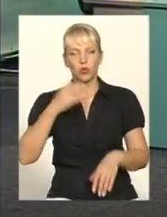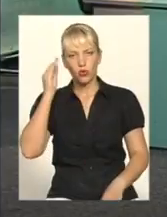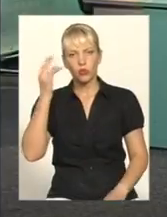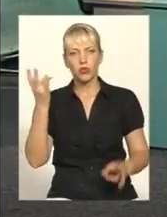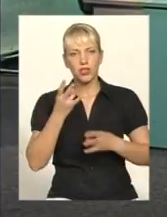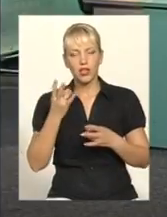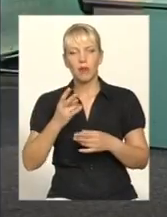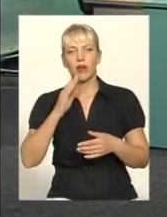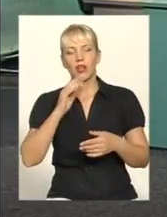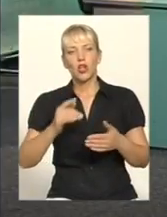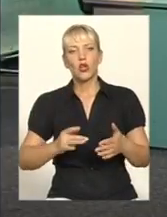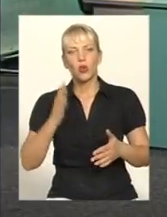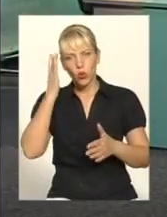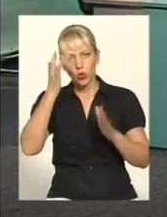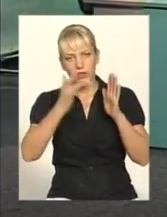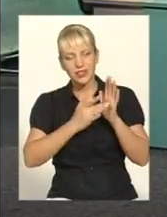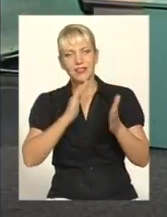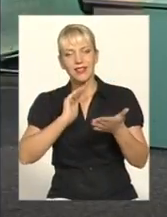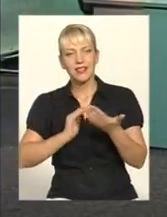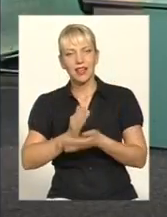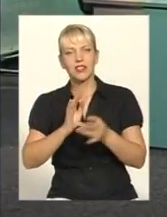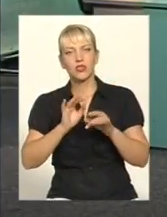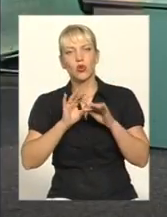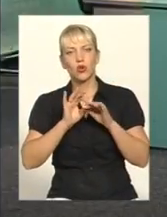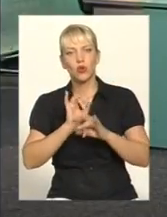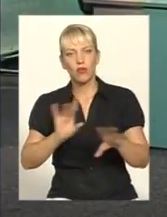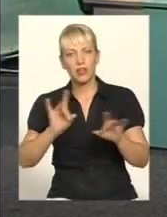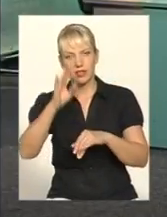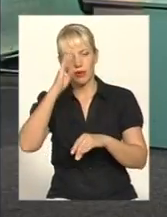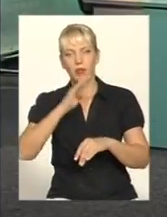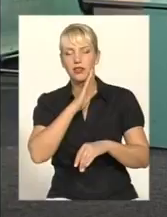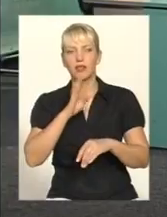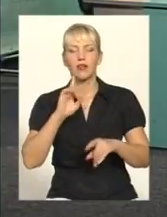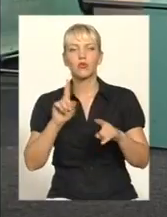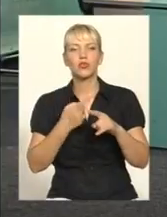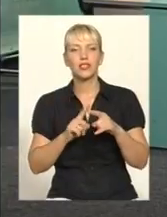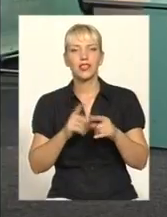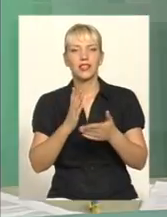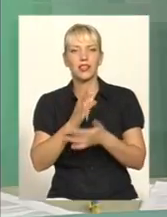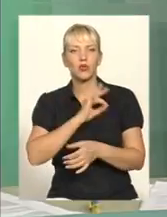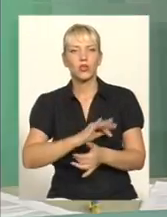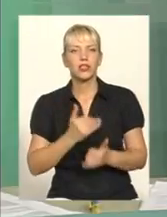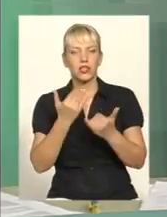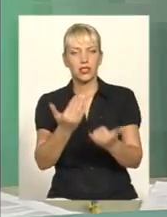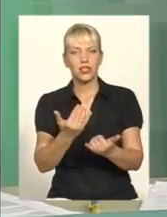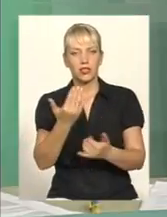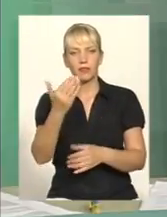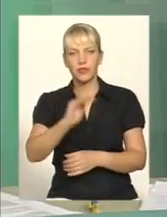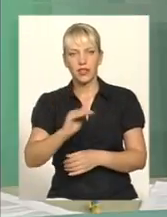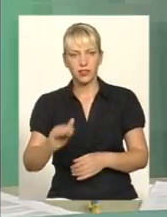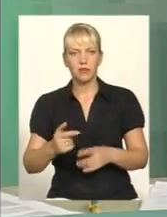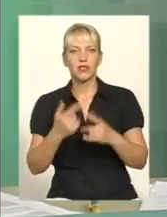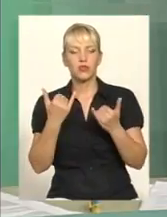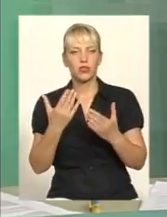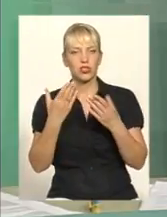доцільно, якісно довести думку батькам про те, що це є в користь їхніх дітям. На сьогоднішній день ми